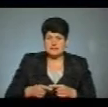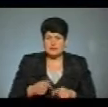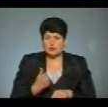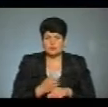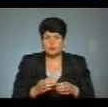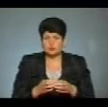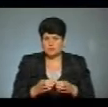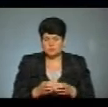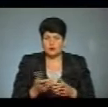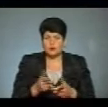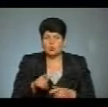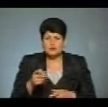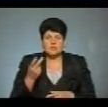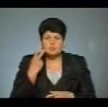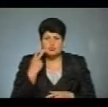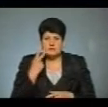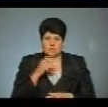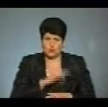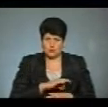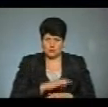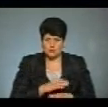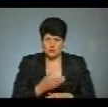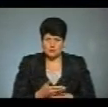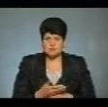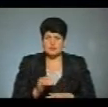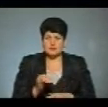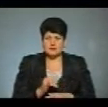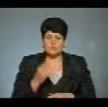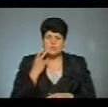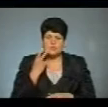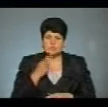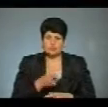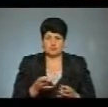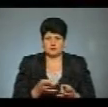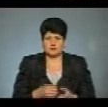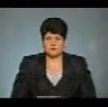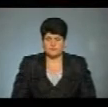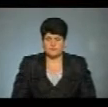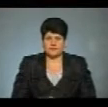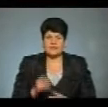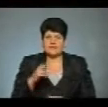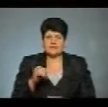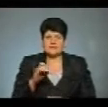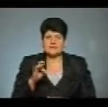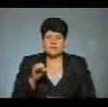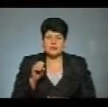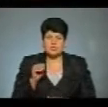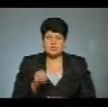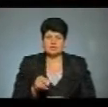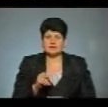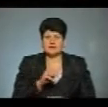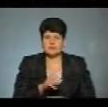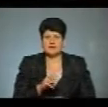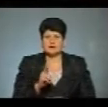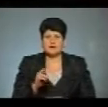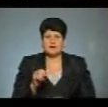люди, які регулярно ним користуються і регулярно їм він потрібен. Диспетчерка соціального таксі Тетяна